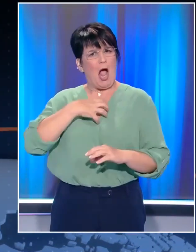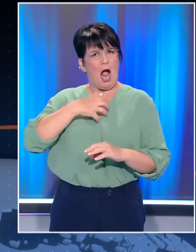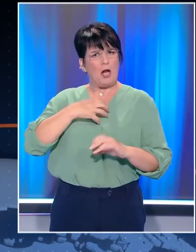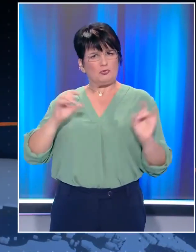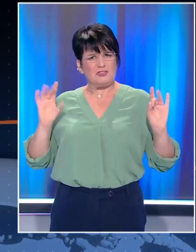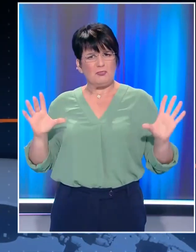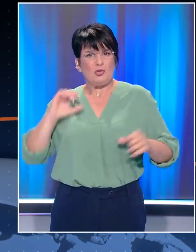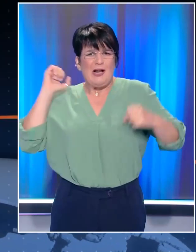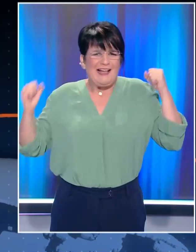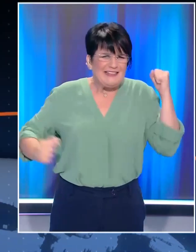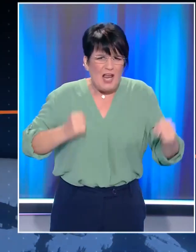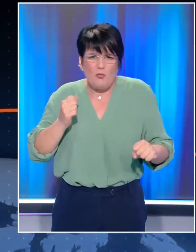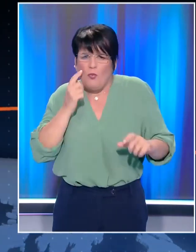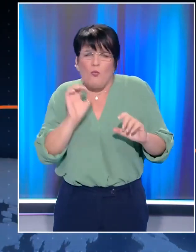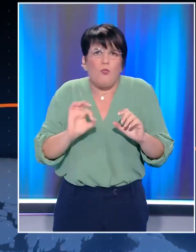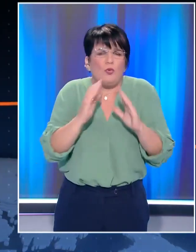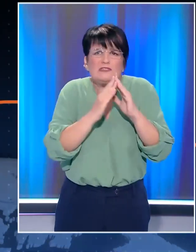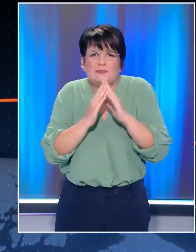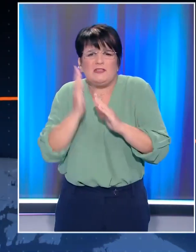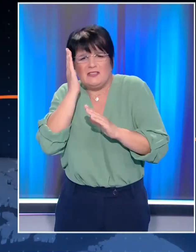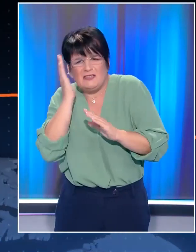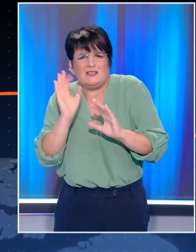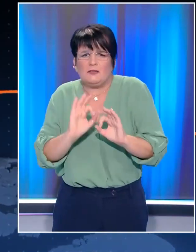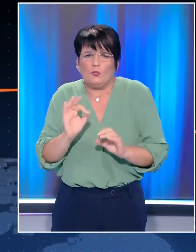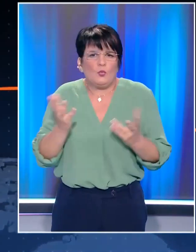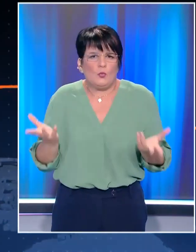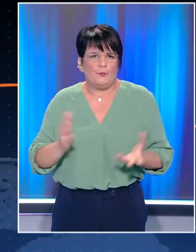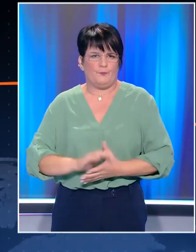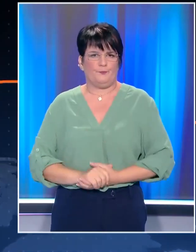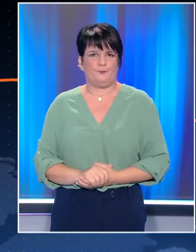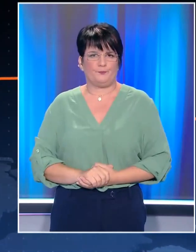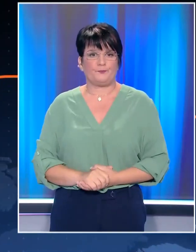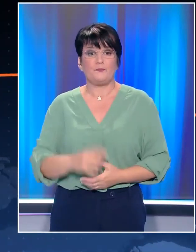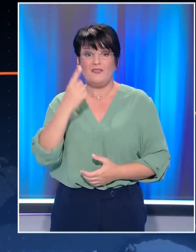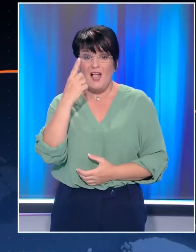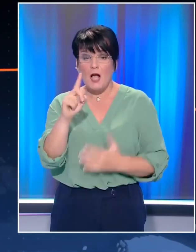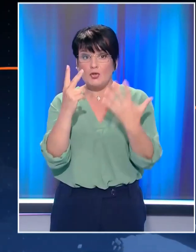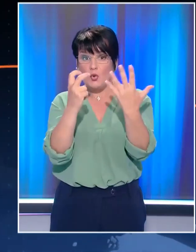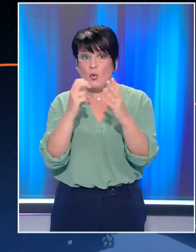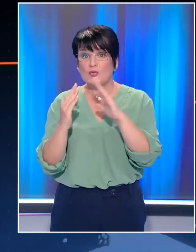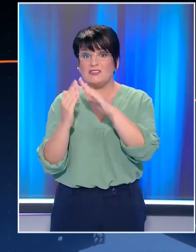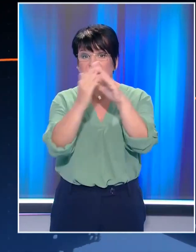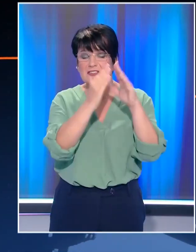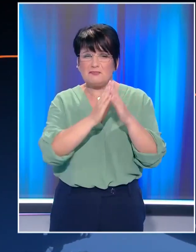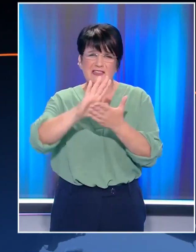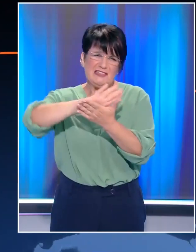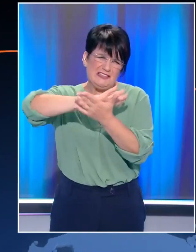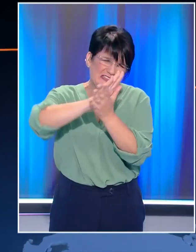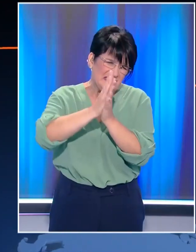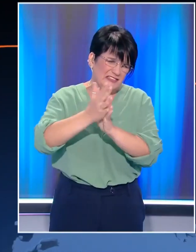without running. I don't know where I'm going to live. And now what? Πάνω από 180 σπίτια έχουν